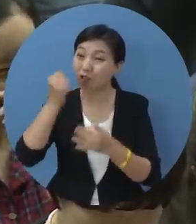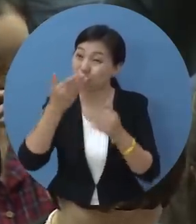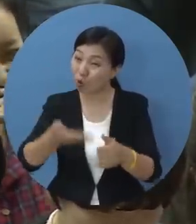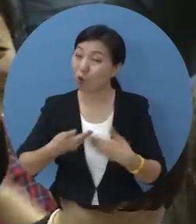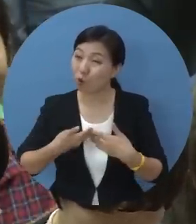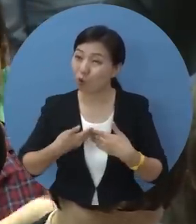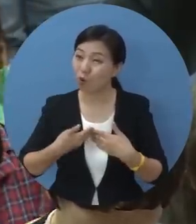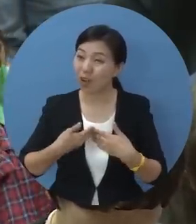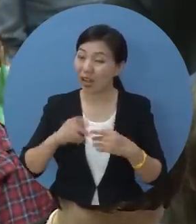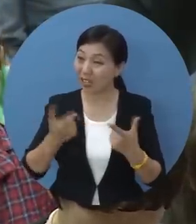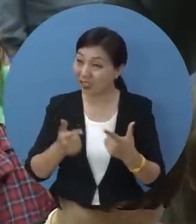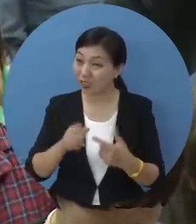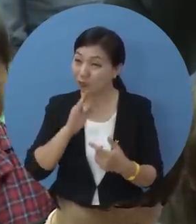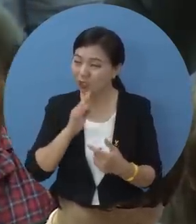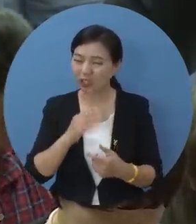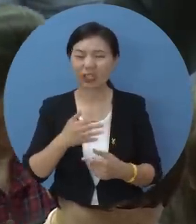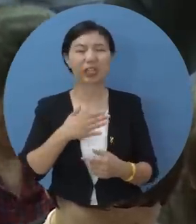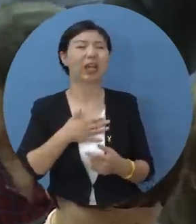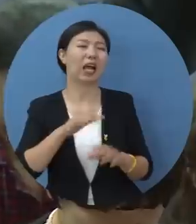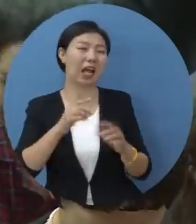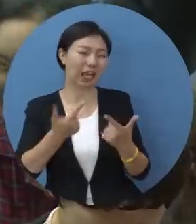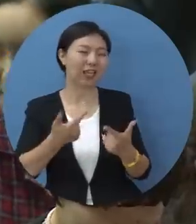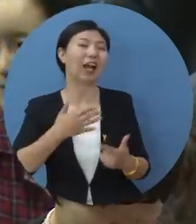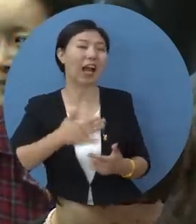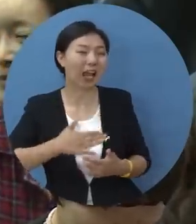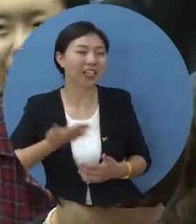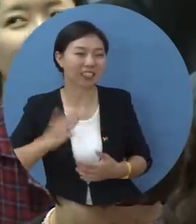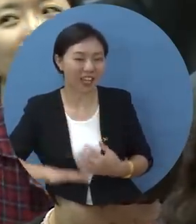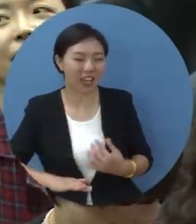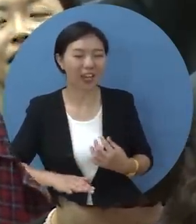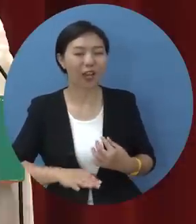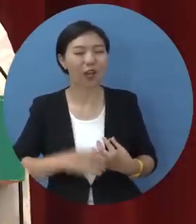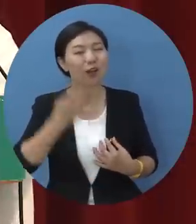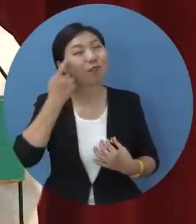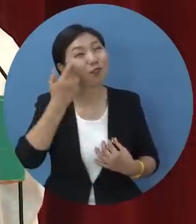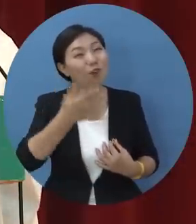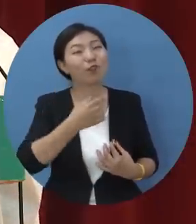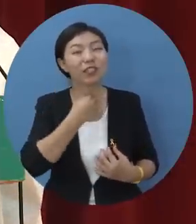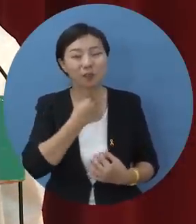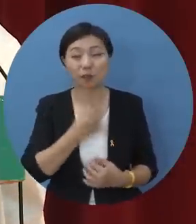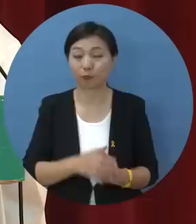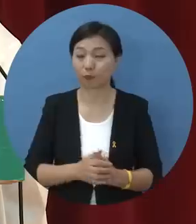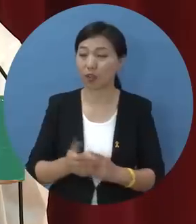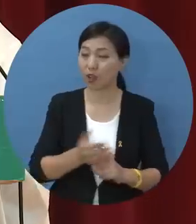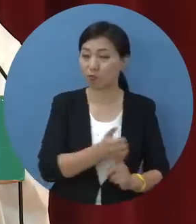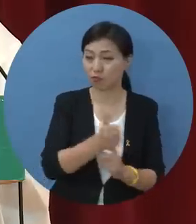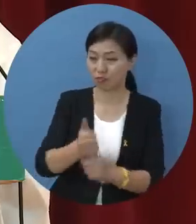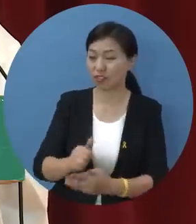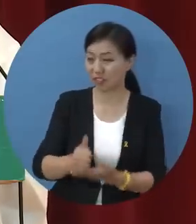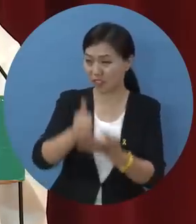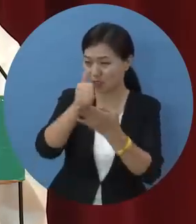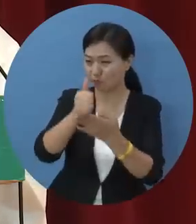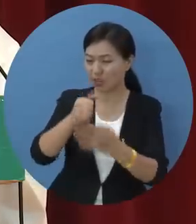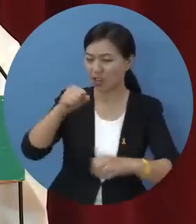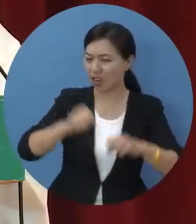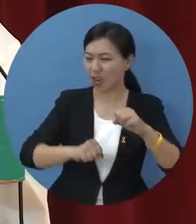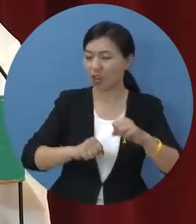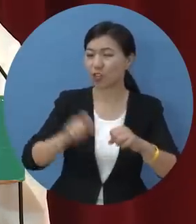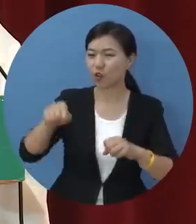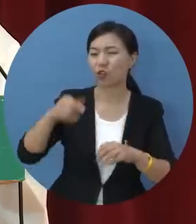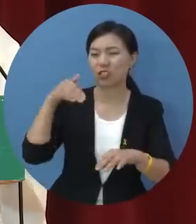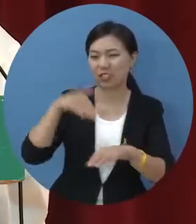안 하실 걸 아는데 그냥 제 마음에 한 번쯤 여쭤보고 싶어요. 그래, 안 하실 분인 줄 알았으면,